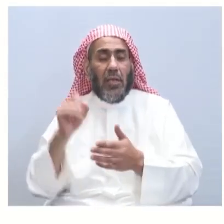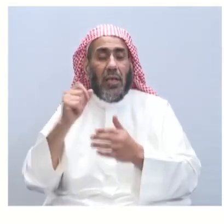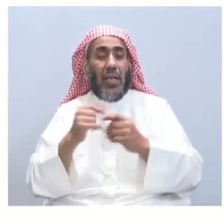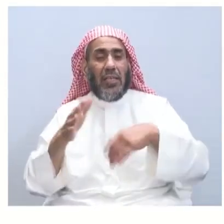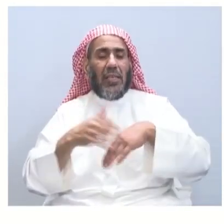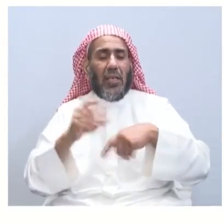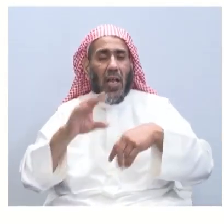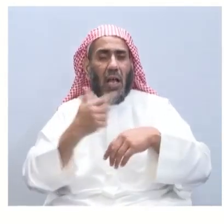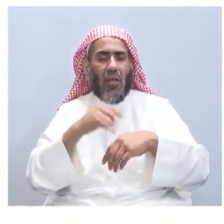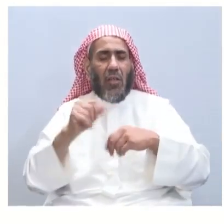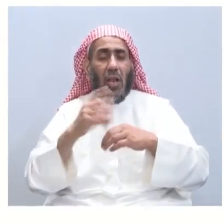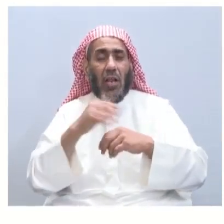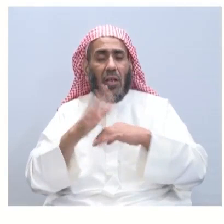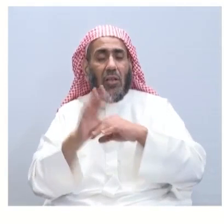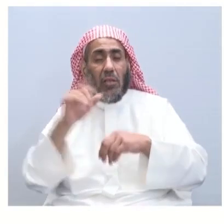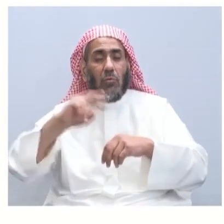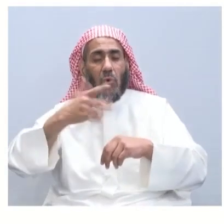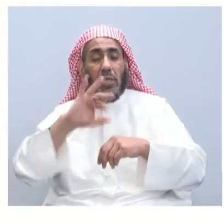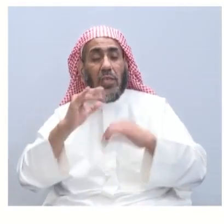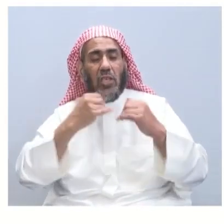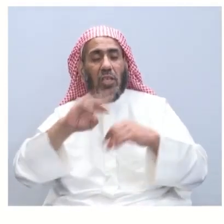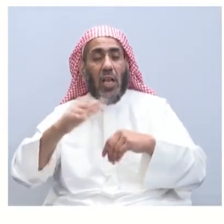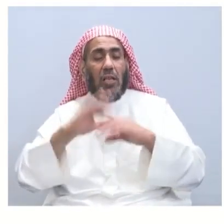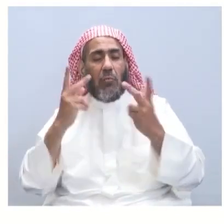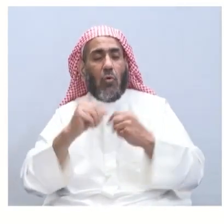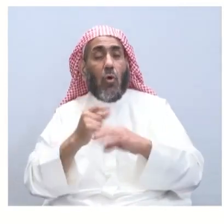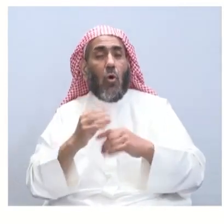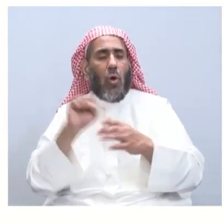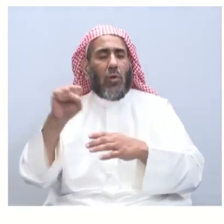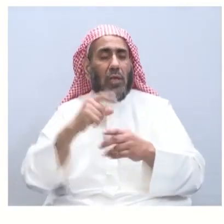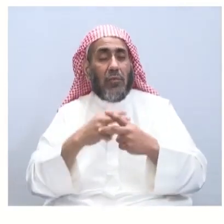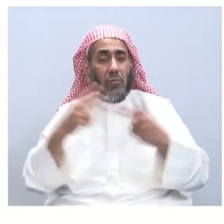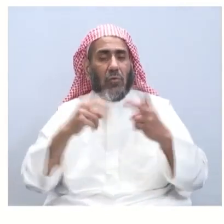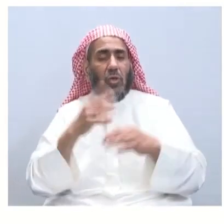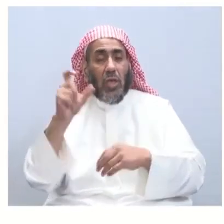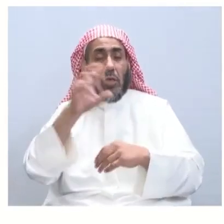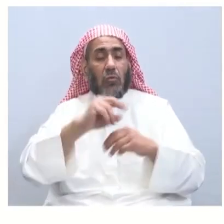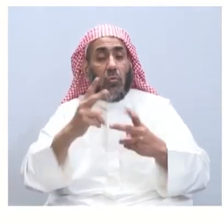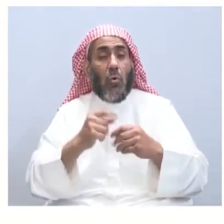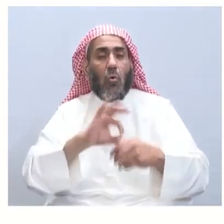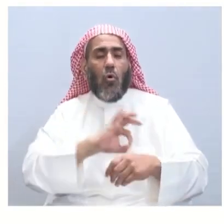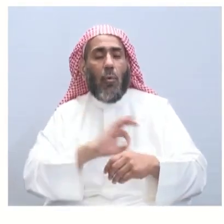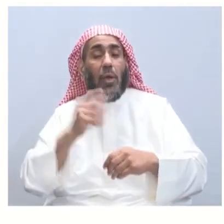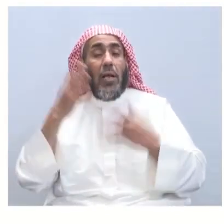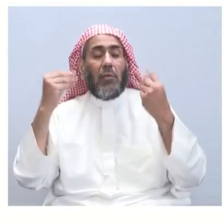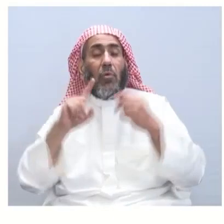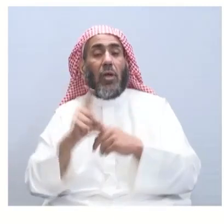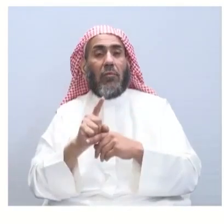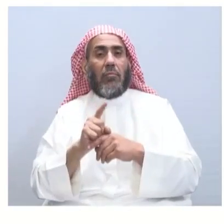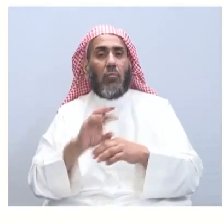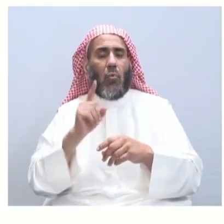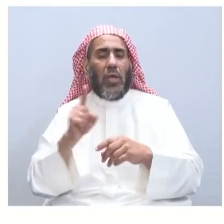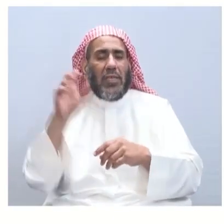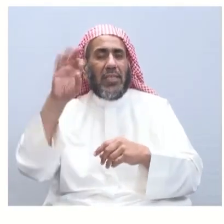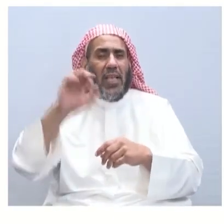الرياض الادبي ونادي جده الادبي وهكذا هذه نوادي رسميه والنوادي خاصه تفتحها ادباء واشخاص محبون للادب والثقافه وهي